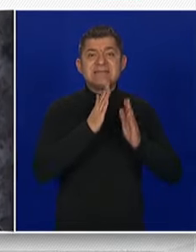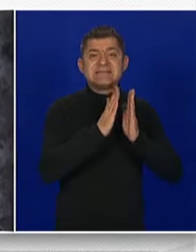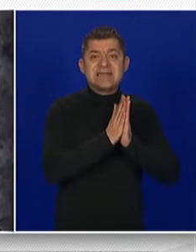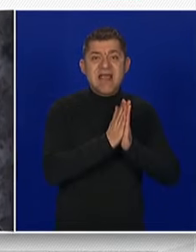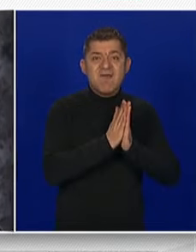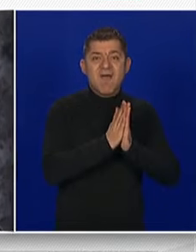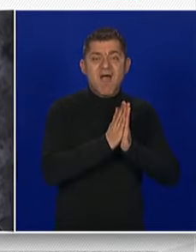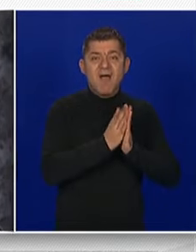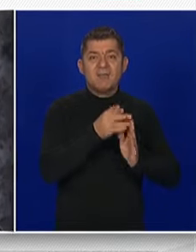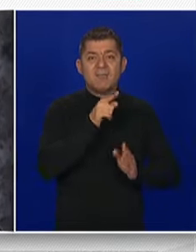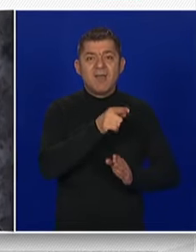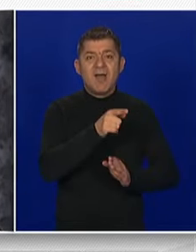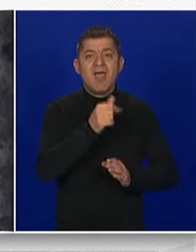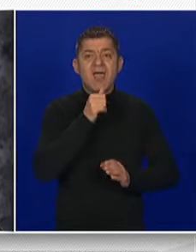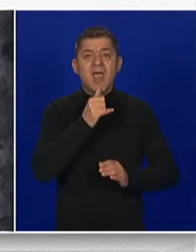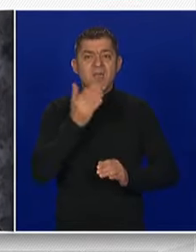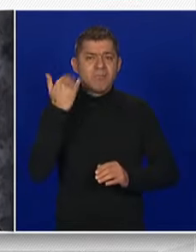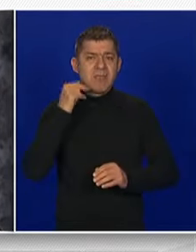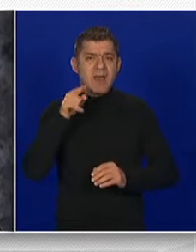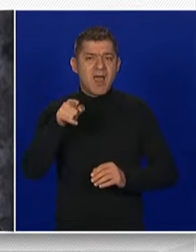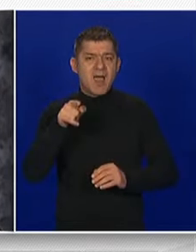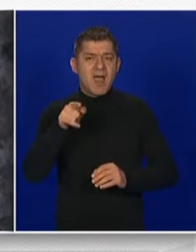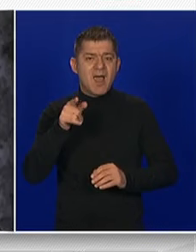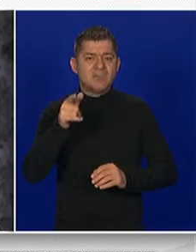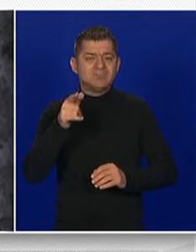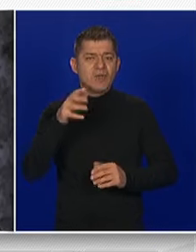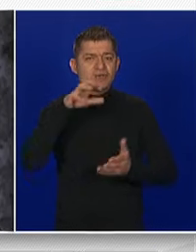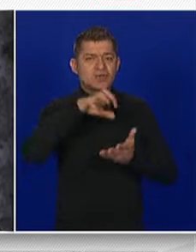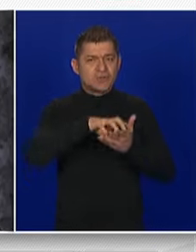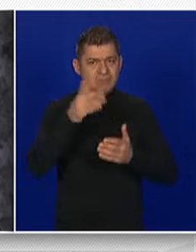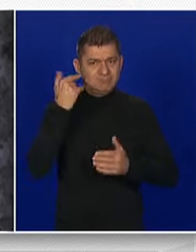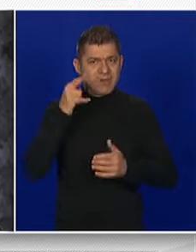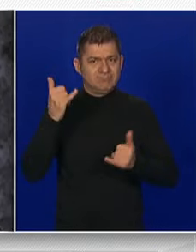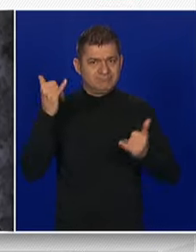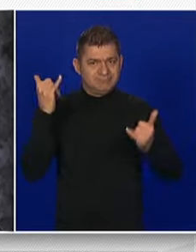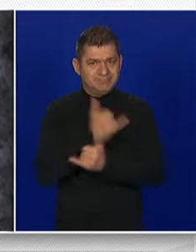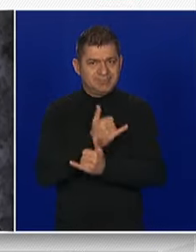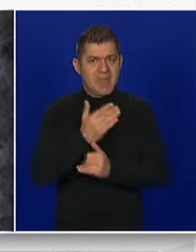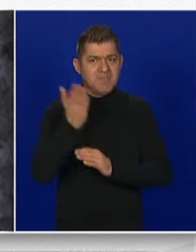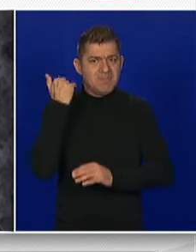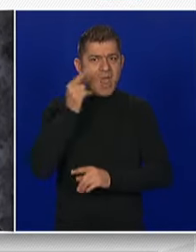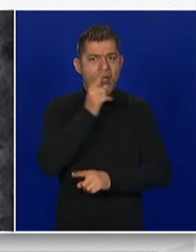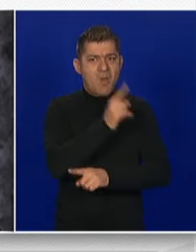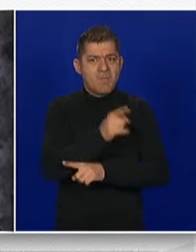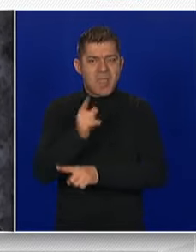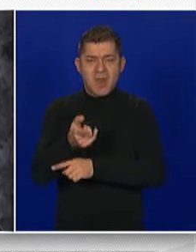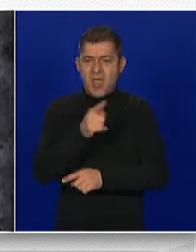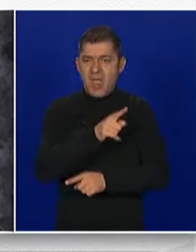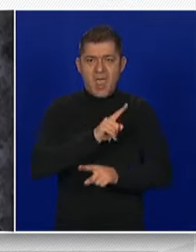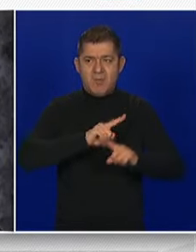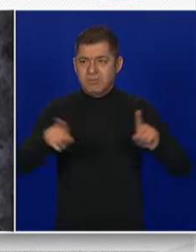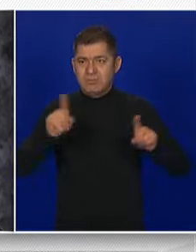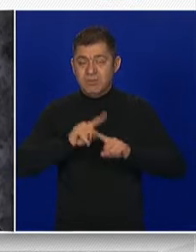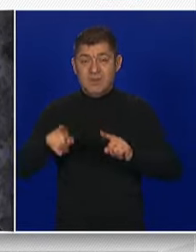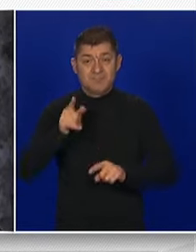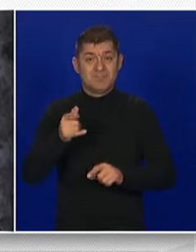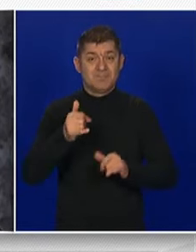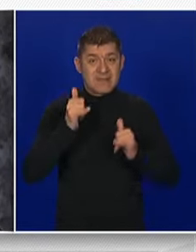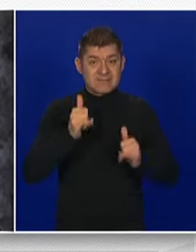je stožer u prvom valu nekako gubio kredibilitet, pa me zanima, dakle, smatrate li, je li se moglo